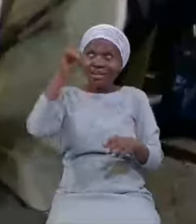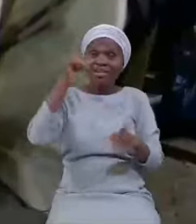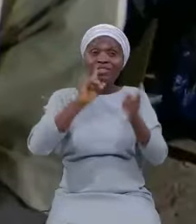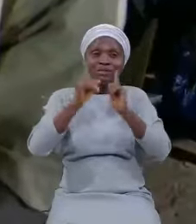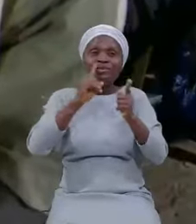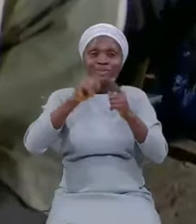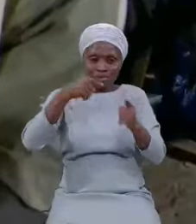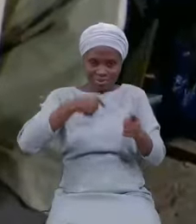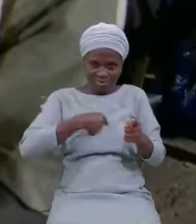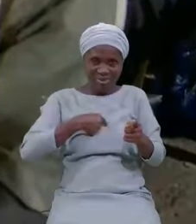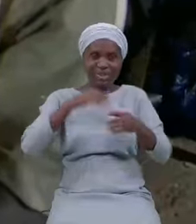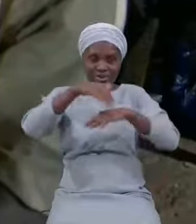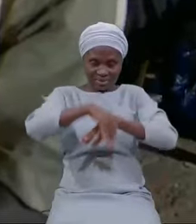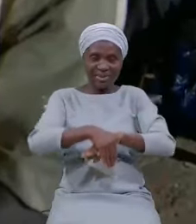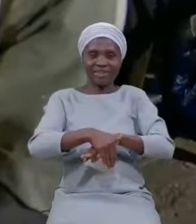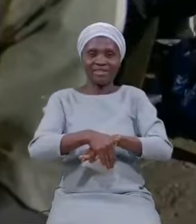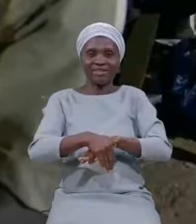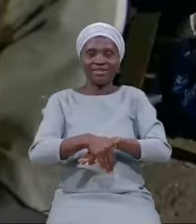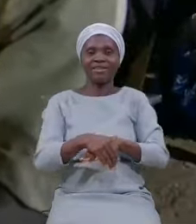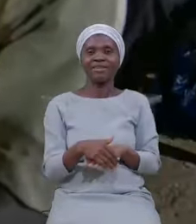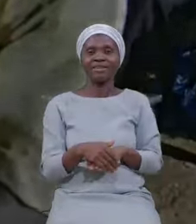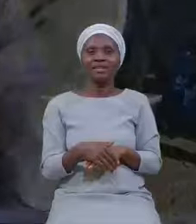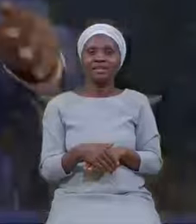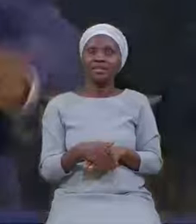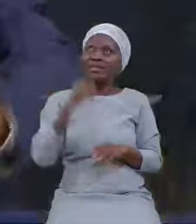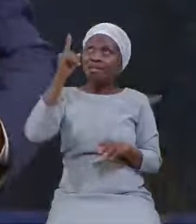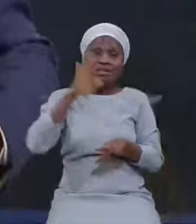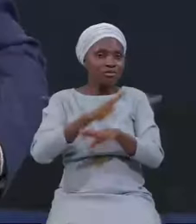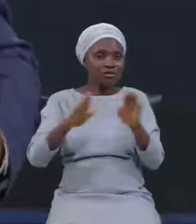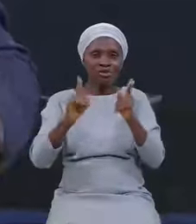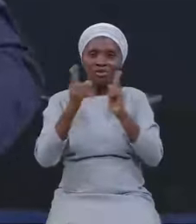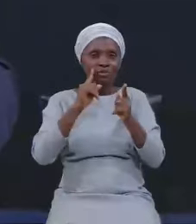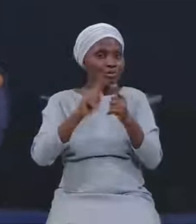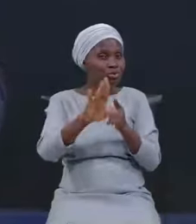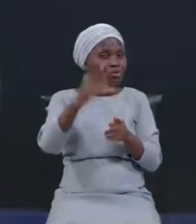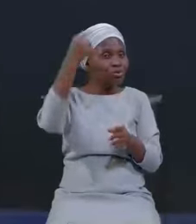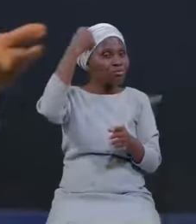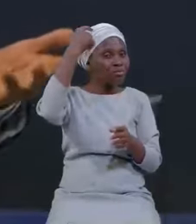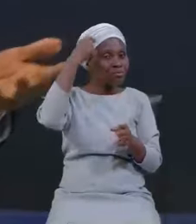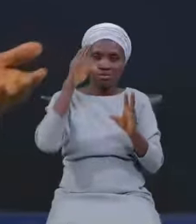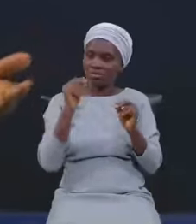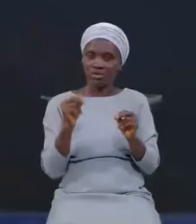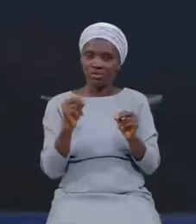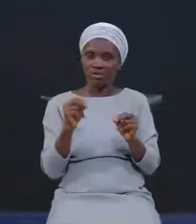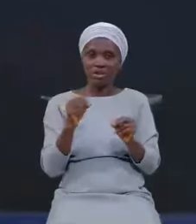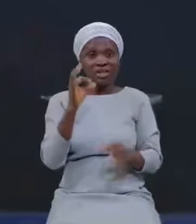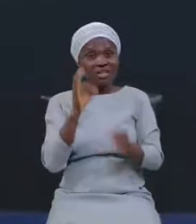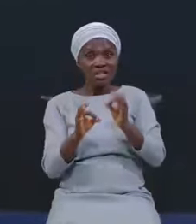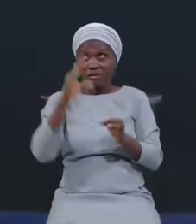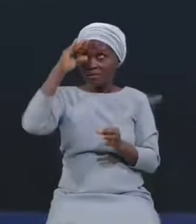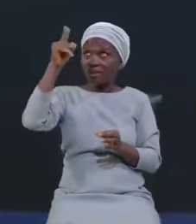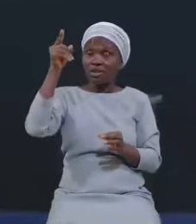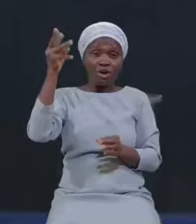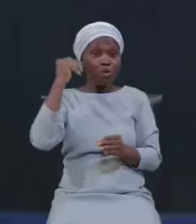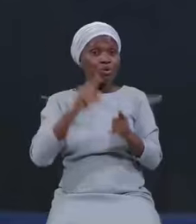Il ne parle pas à ton cerveau. Parce que s'il devait parler au cerveau, il leur dira pas ce qu'il